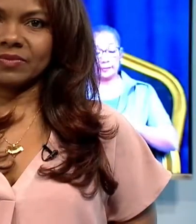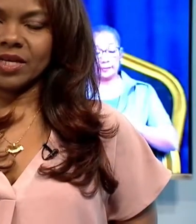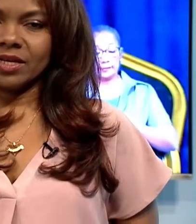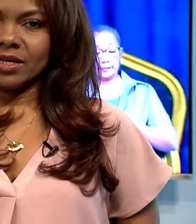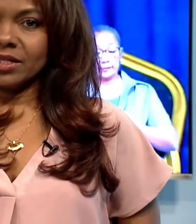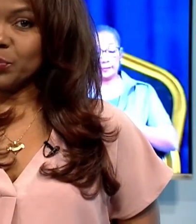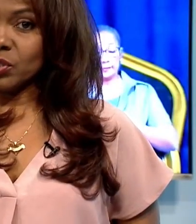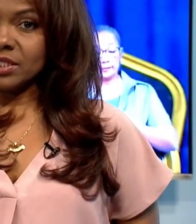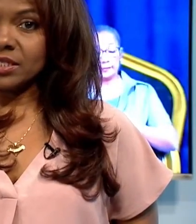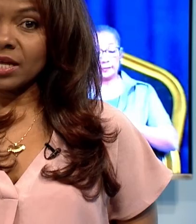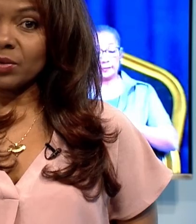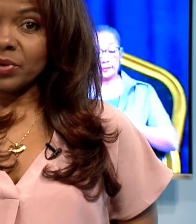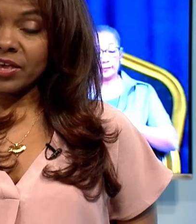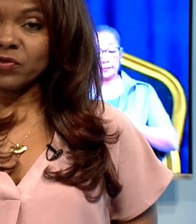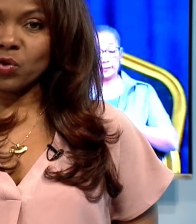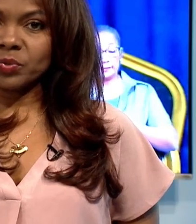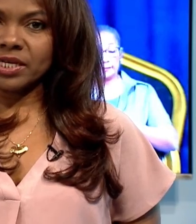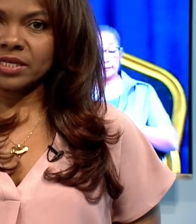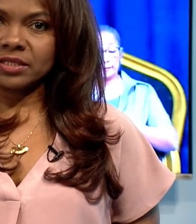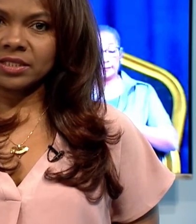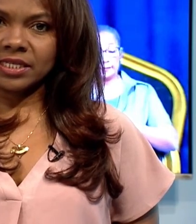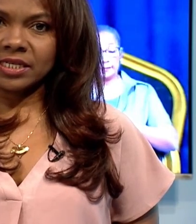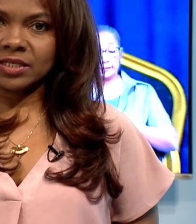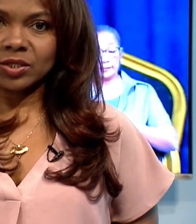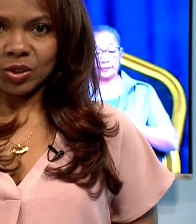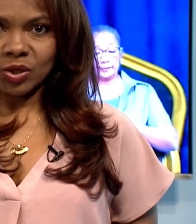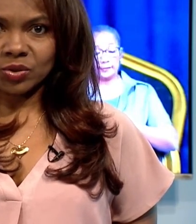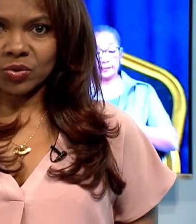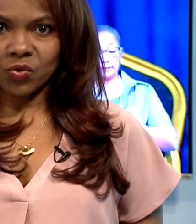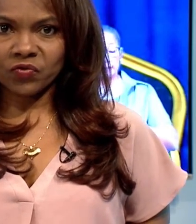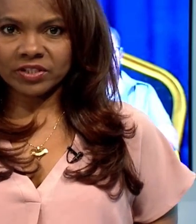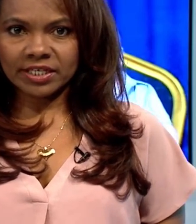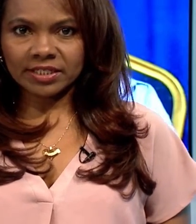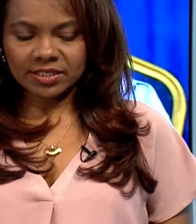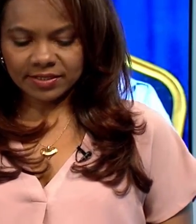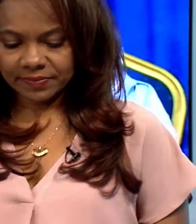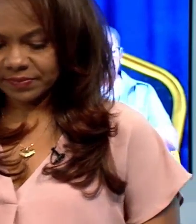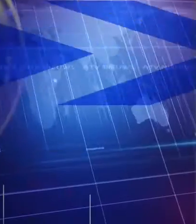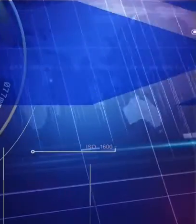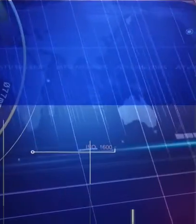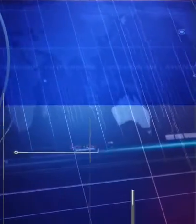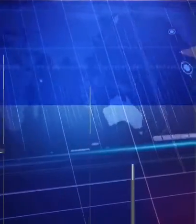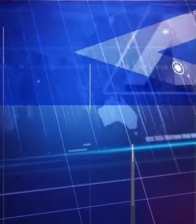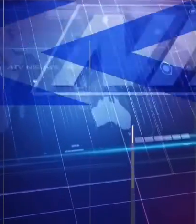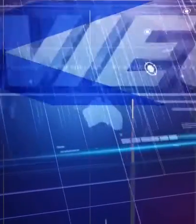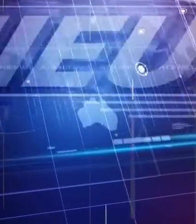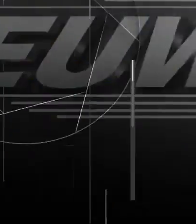De politie zal blijven optreden tegen lockdown-overtreders.